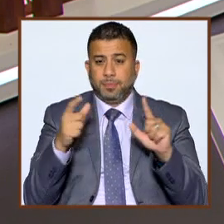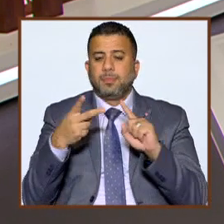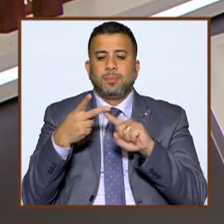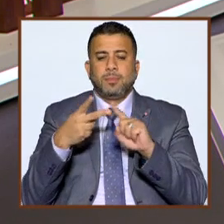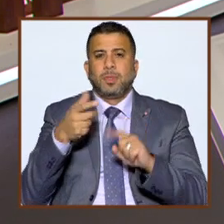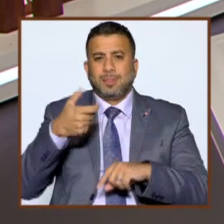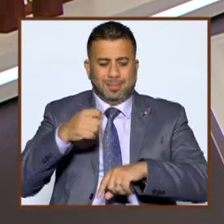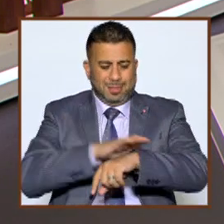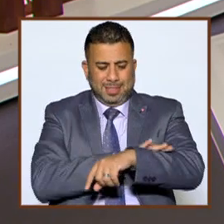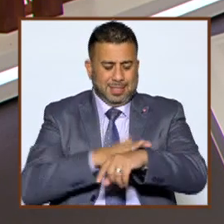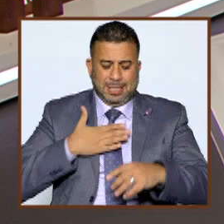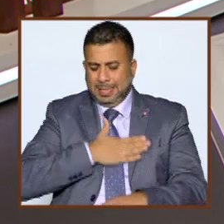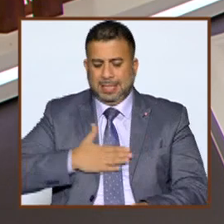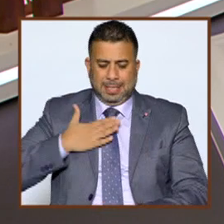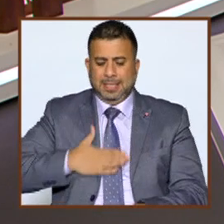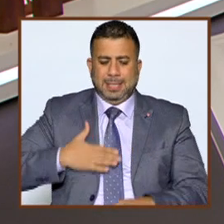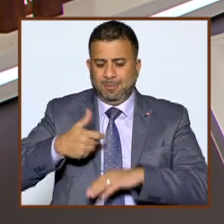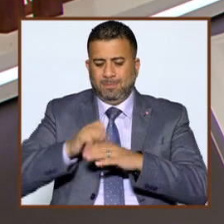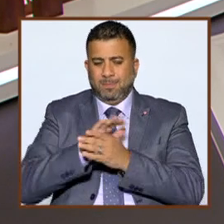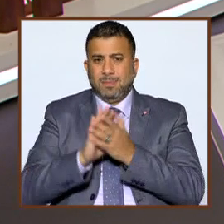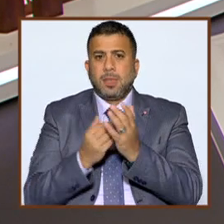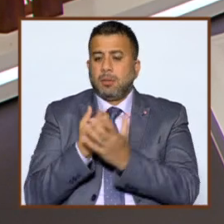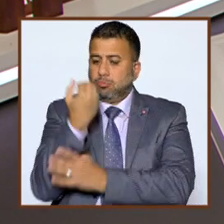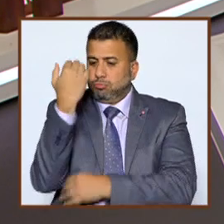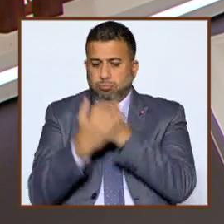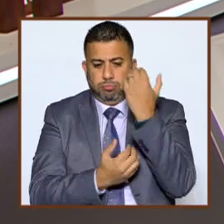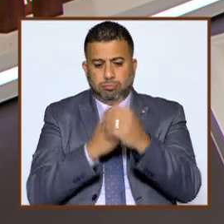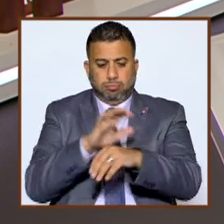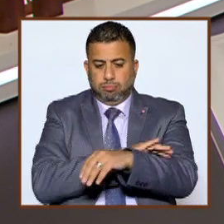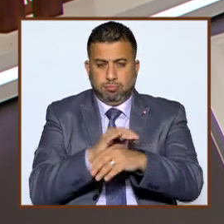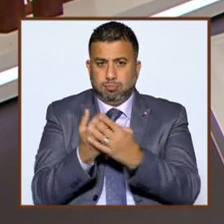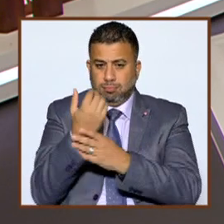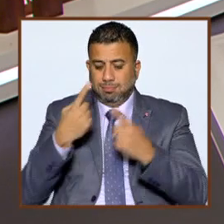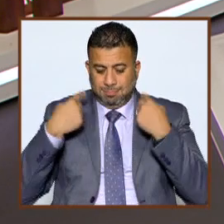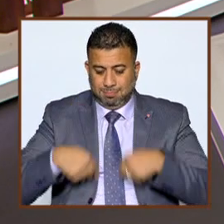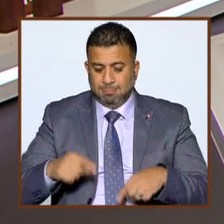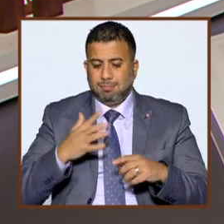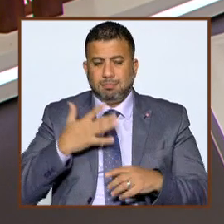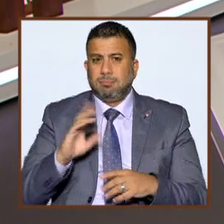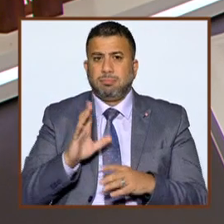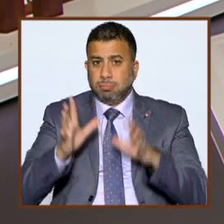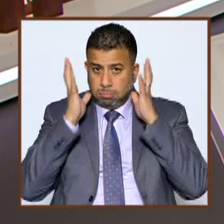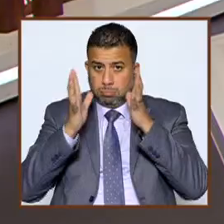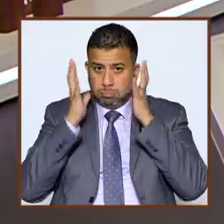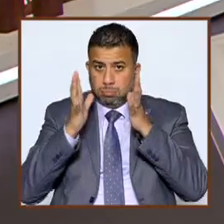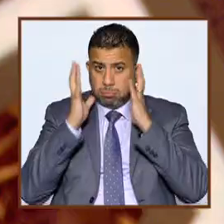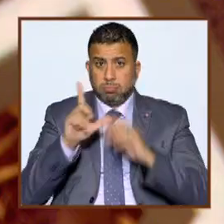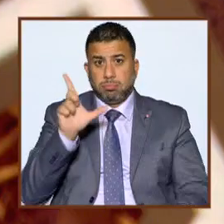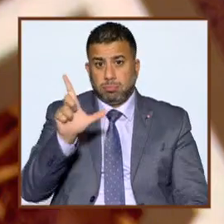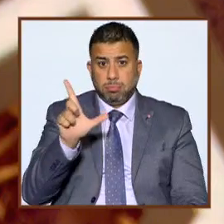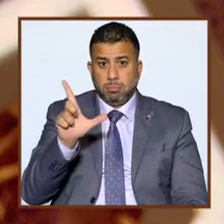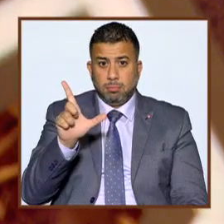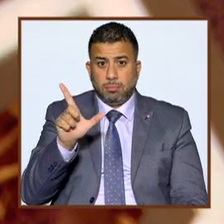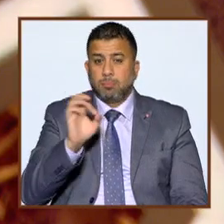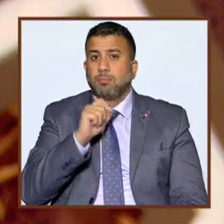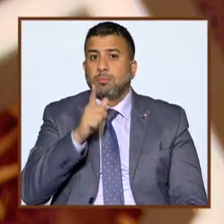وكان يدهن جسمه كاملا، يقول بالنسبة لأعضاء الوضوء أغسلها أما بقية الجسم لا أغسلها، هل صلاتي صحيحة؟ علي بارك